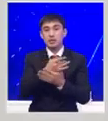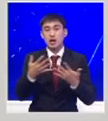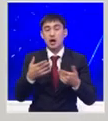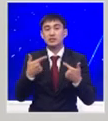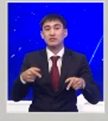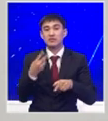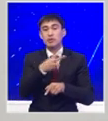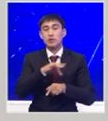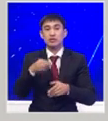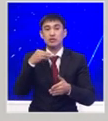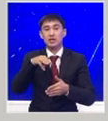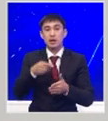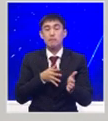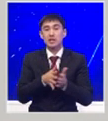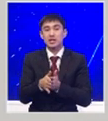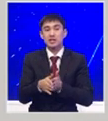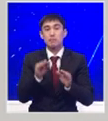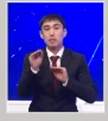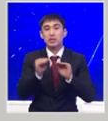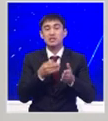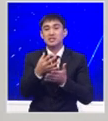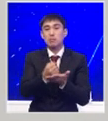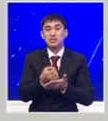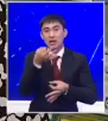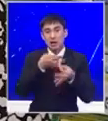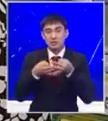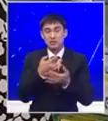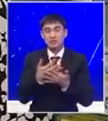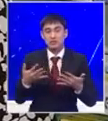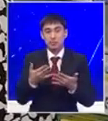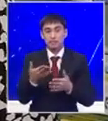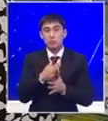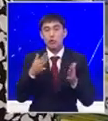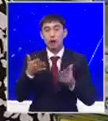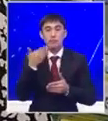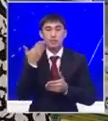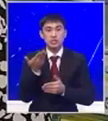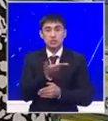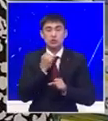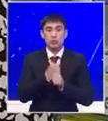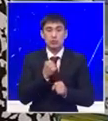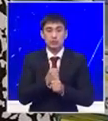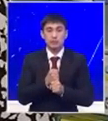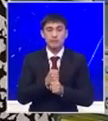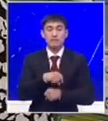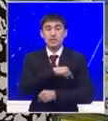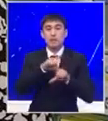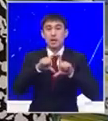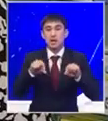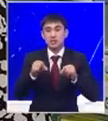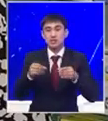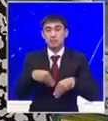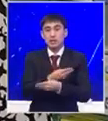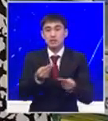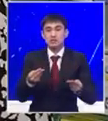оставшиеся 2 млн тенге потратили на пополнение запаса лекарственных средств это намного облегчило нашу работу Ведь корпорация не только